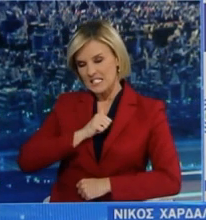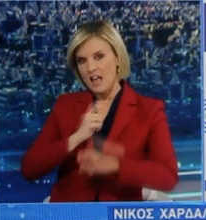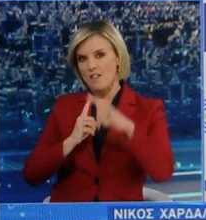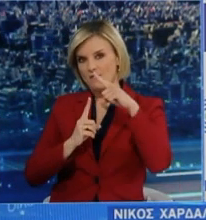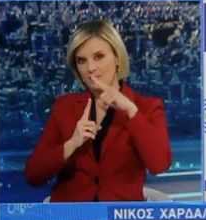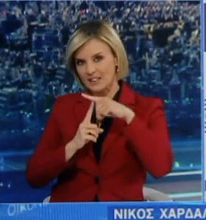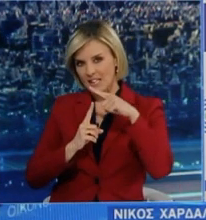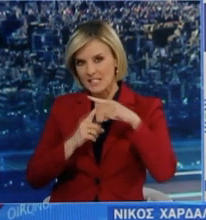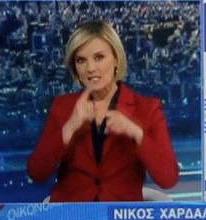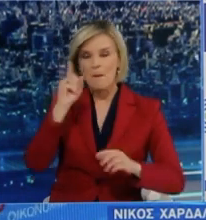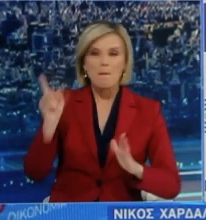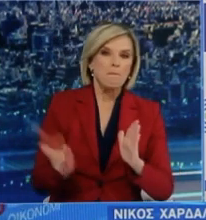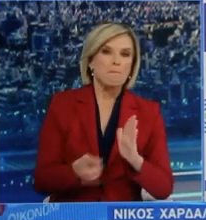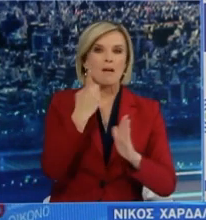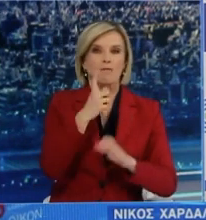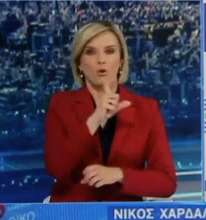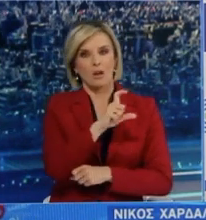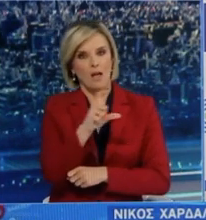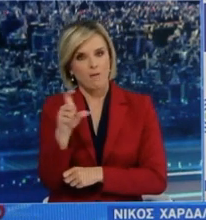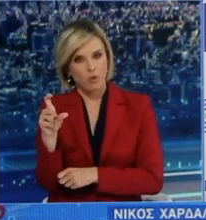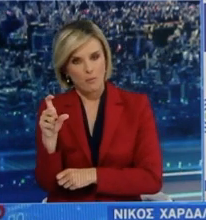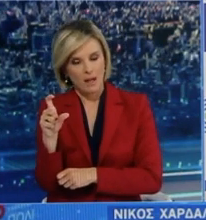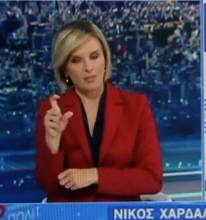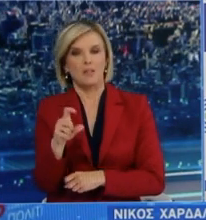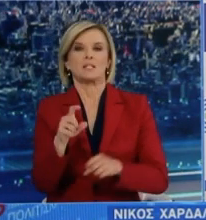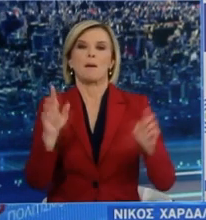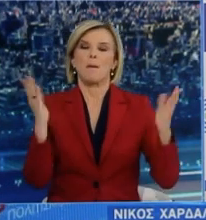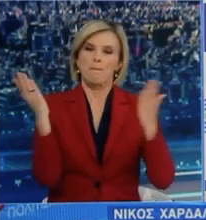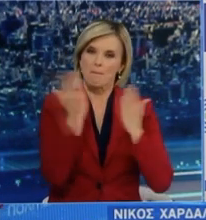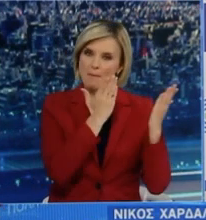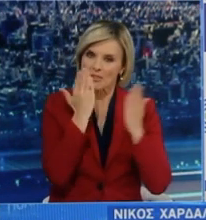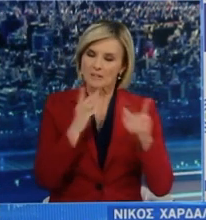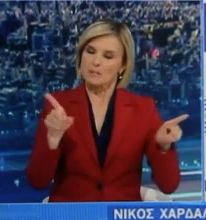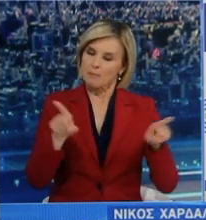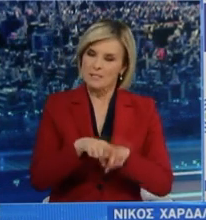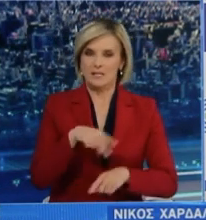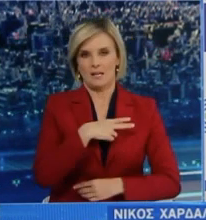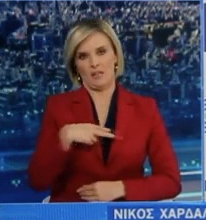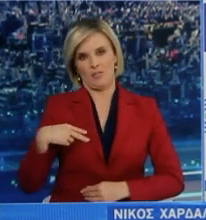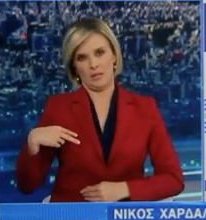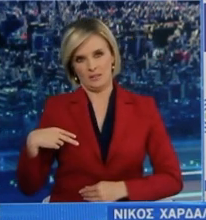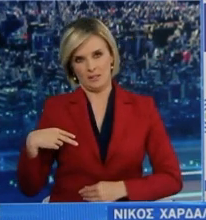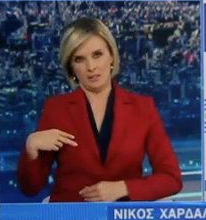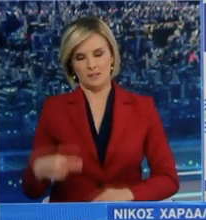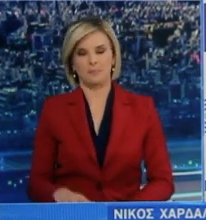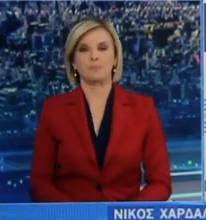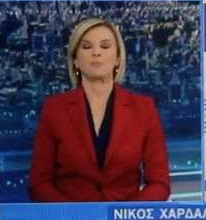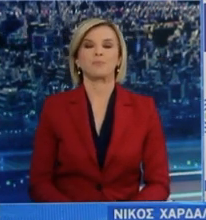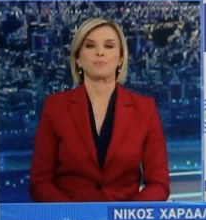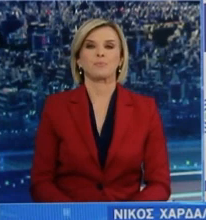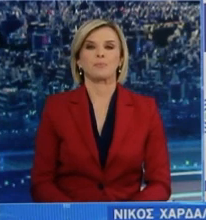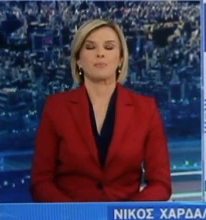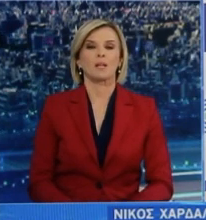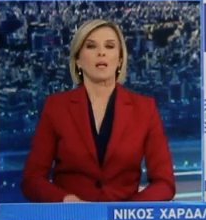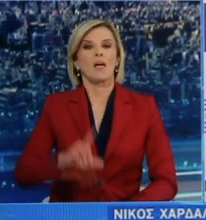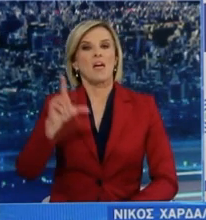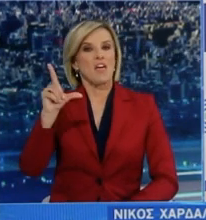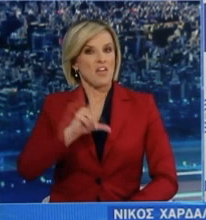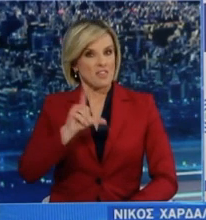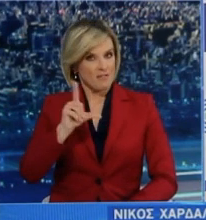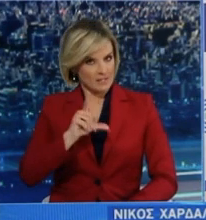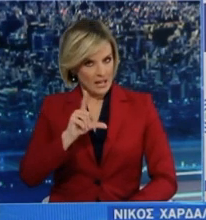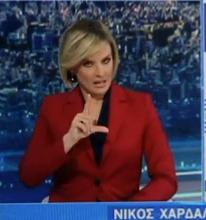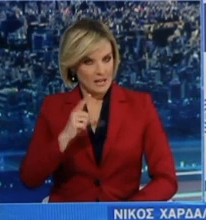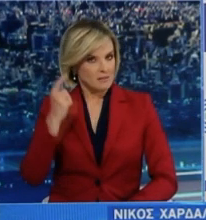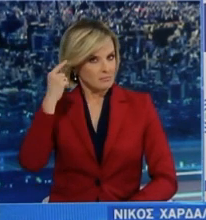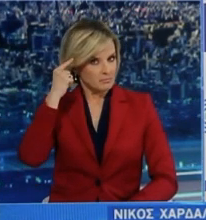προ-Δευτέρας, τόσο για τους καταρτιζόμενους όσο και για τους εκπαιδευτές. Σημειώνεται επίσης ότι από τη Δευτέρα απαιτείται διενέργεια self-test μια φορά